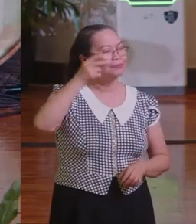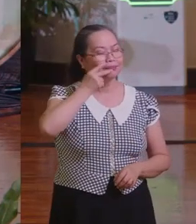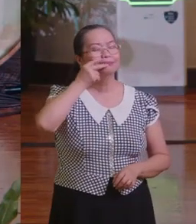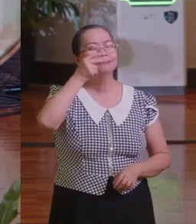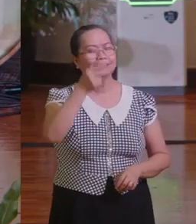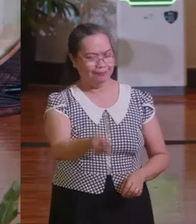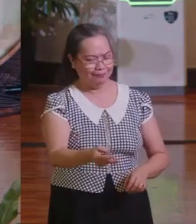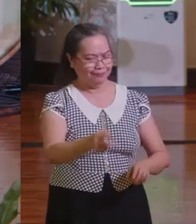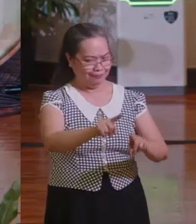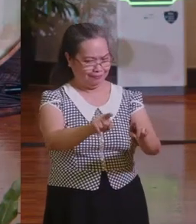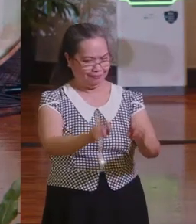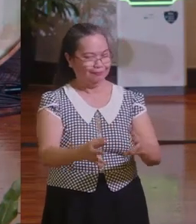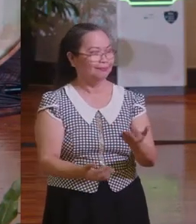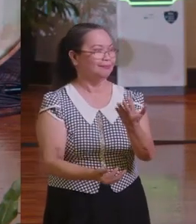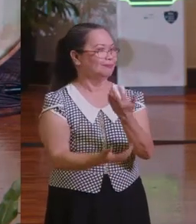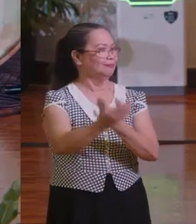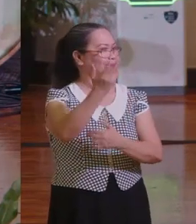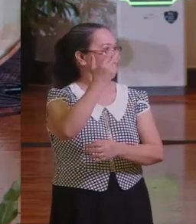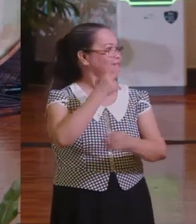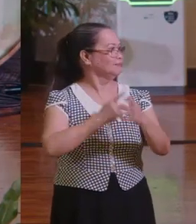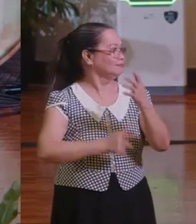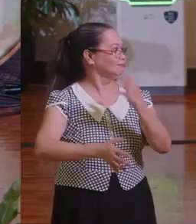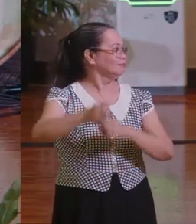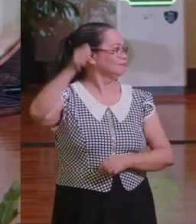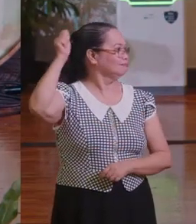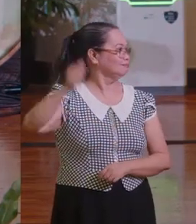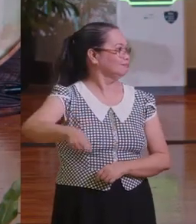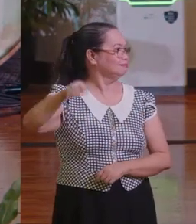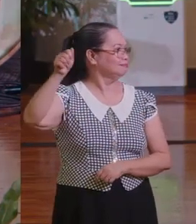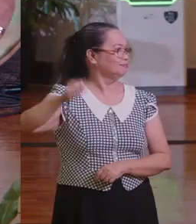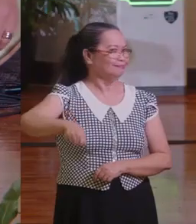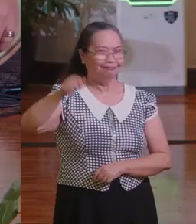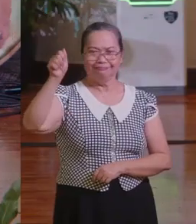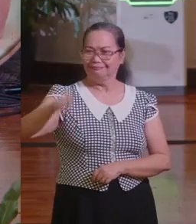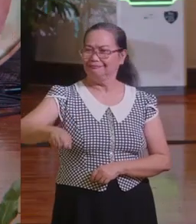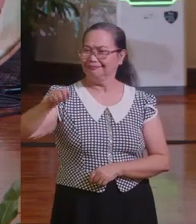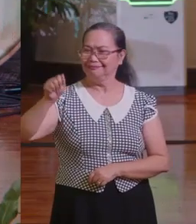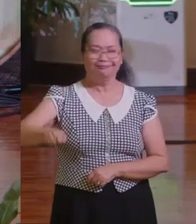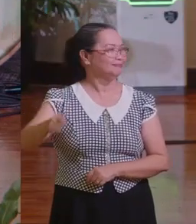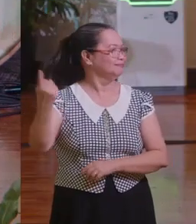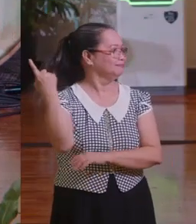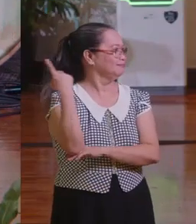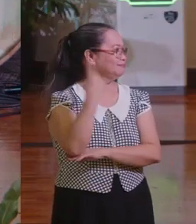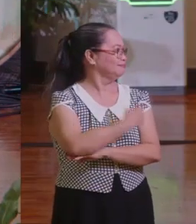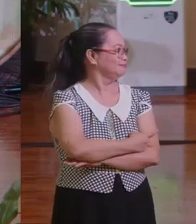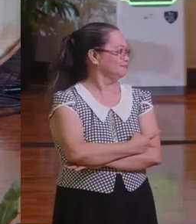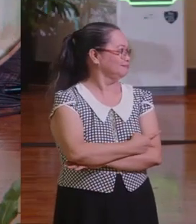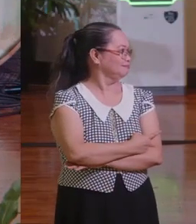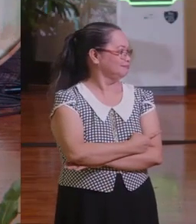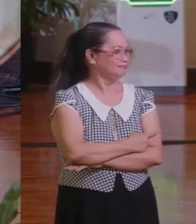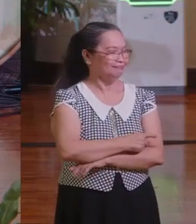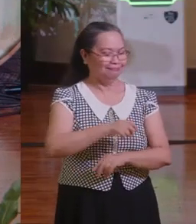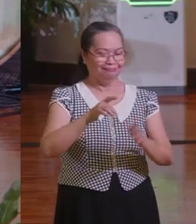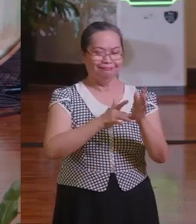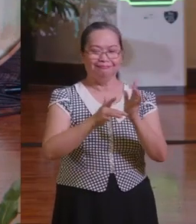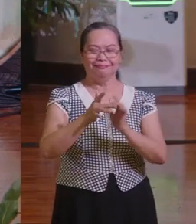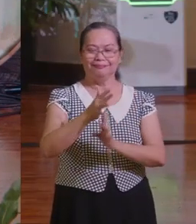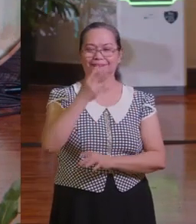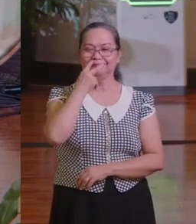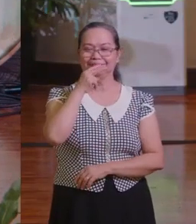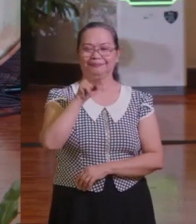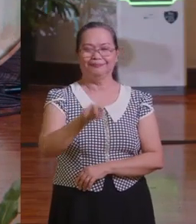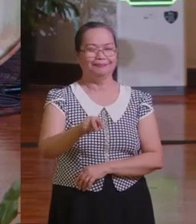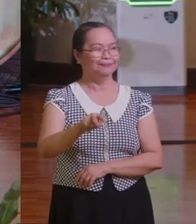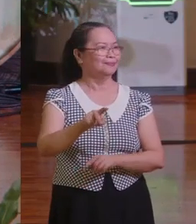Panginoon. At sa araw ng paghuhusga, sa araw ng the judgment seat of Christ, yun po